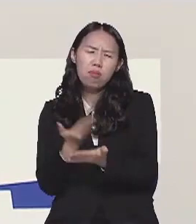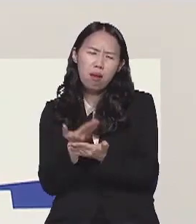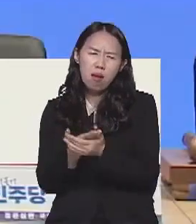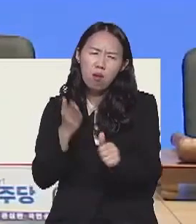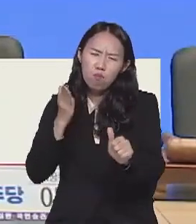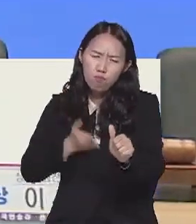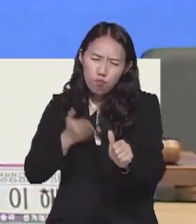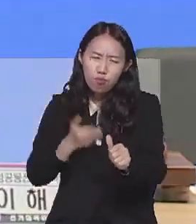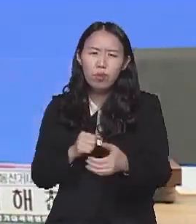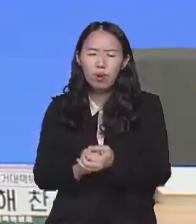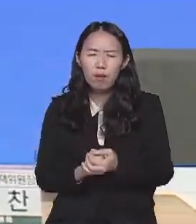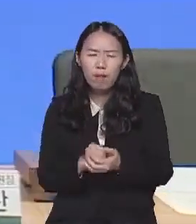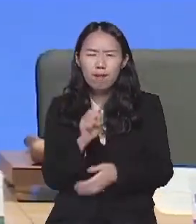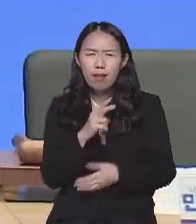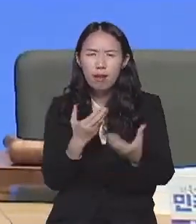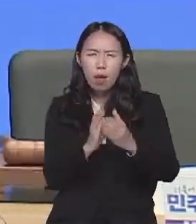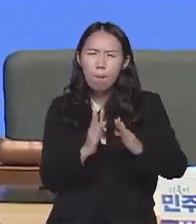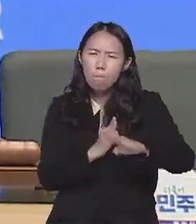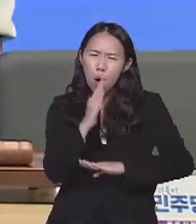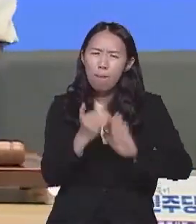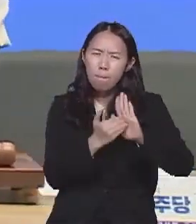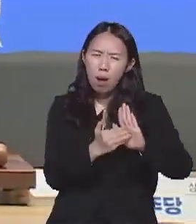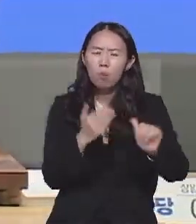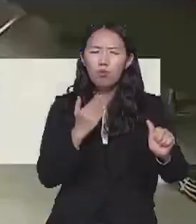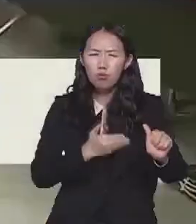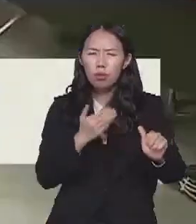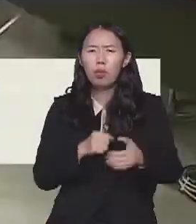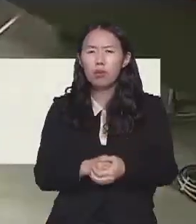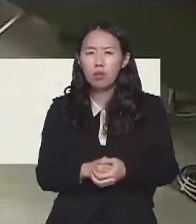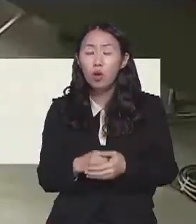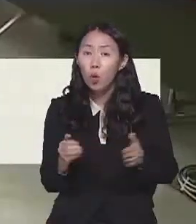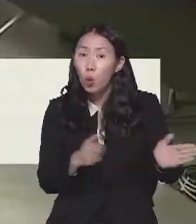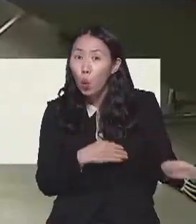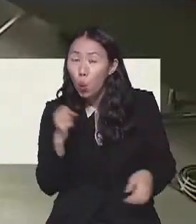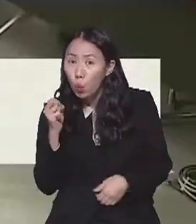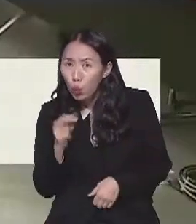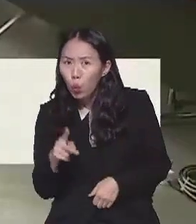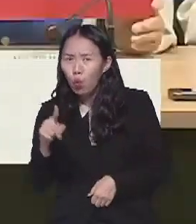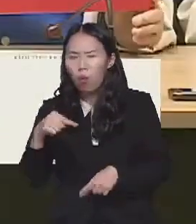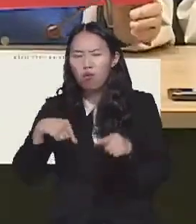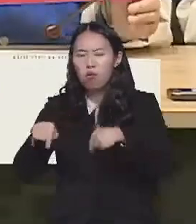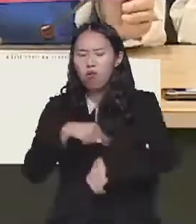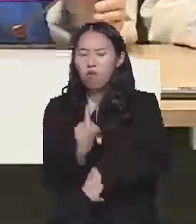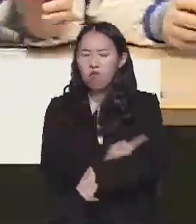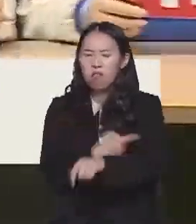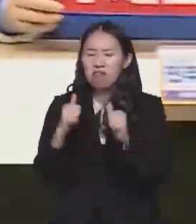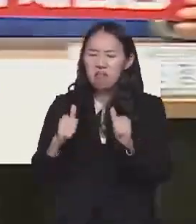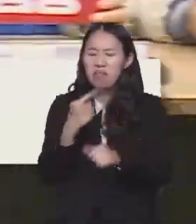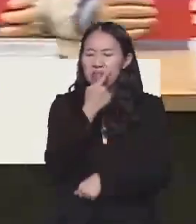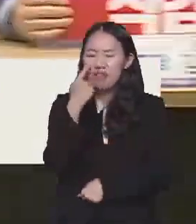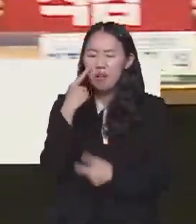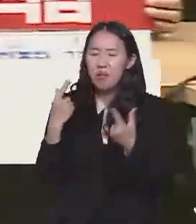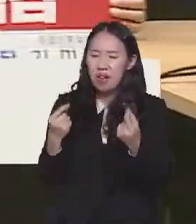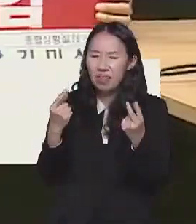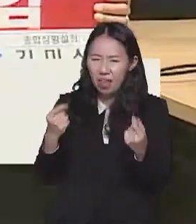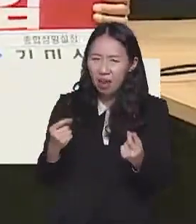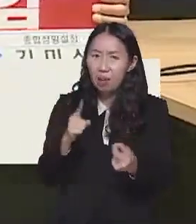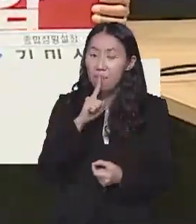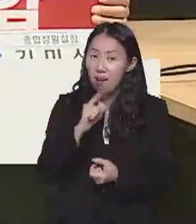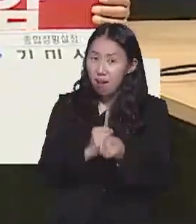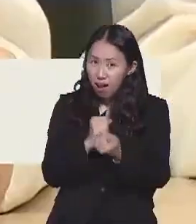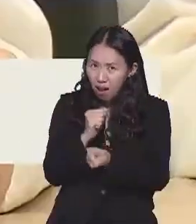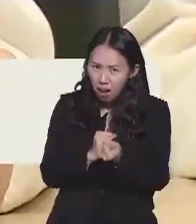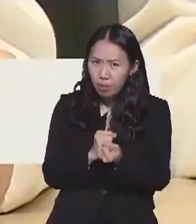지켜주십시오. 민주당에서는 유권자들의 정권 심판 열기가 투표율로 나타났다며 반대의 해석을 내놓고